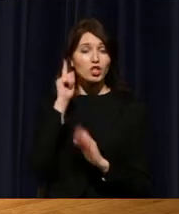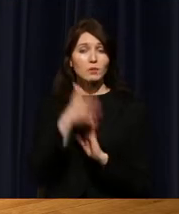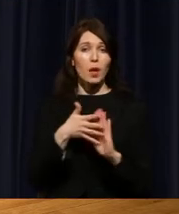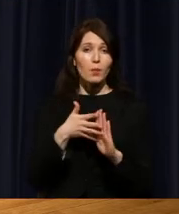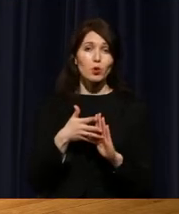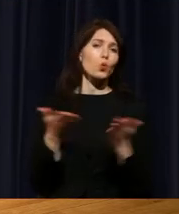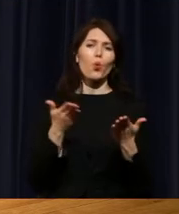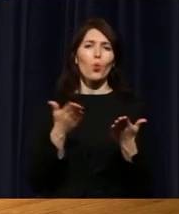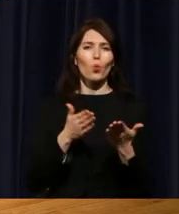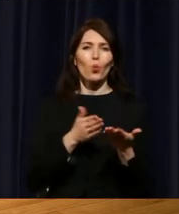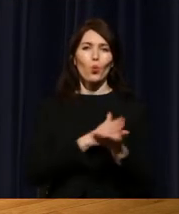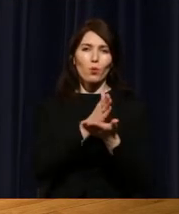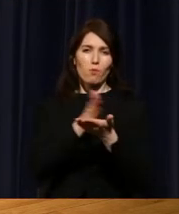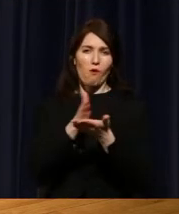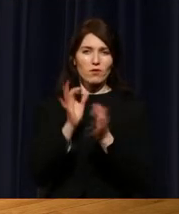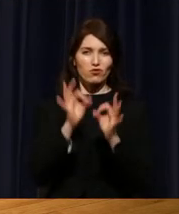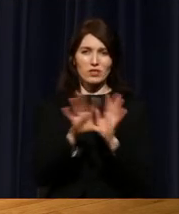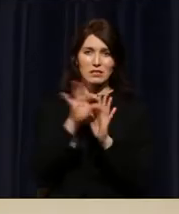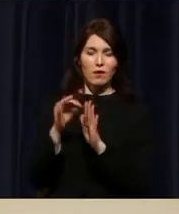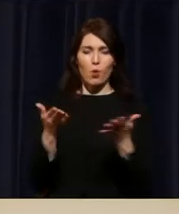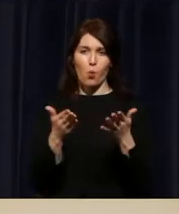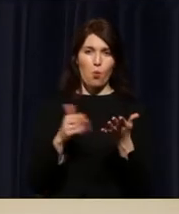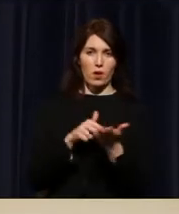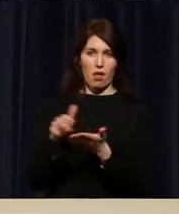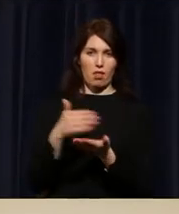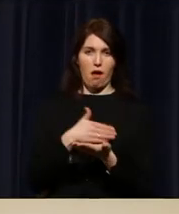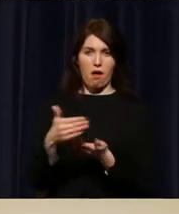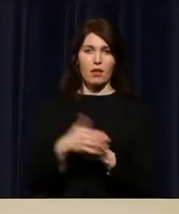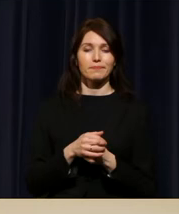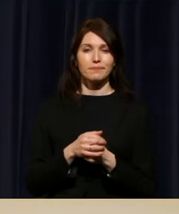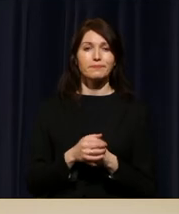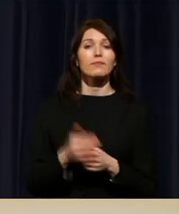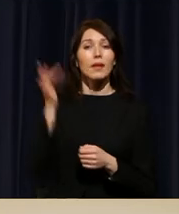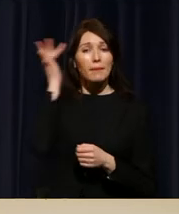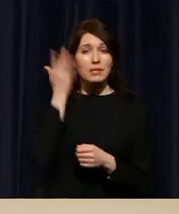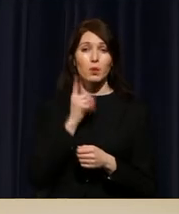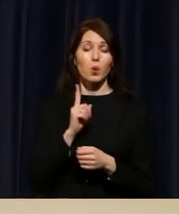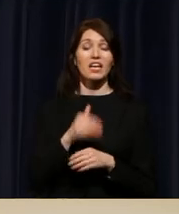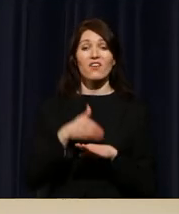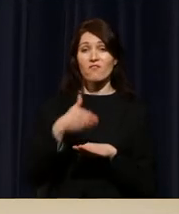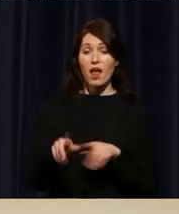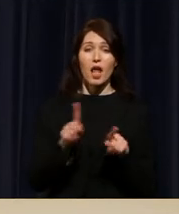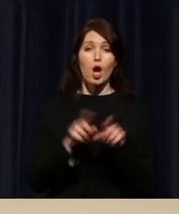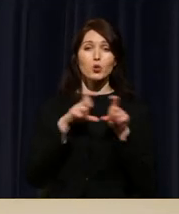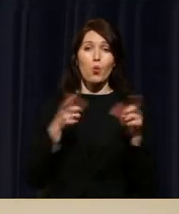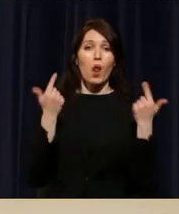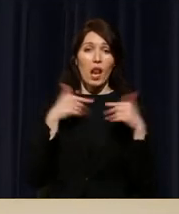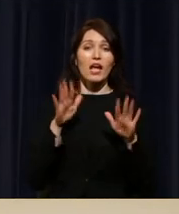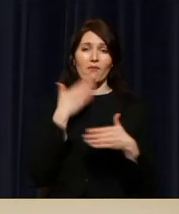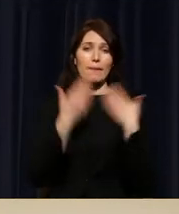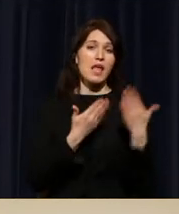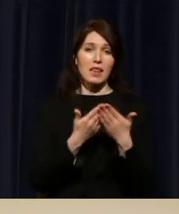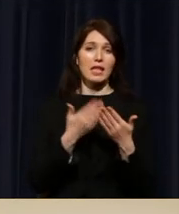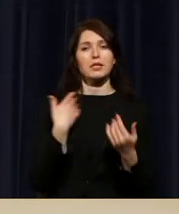nu, uz kuru galu tālāk virzīties vai doties? Nu, principā ne tikai vēlāk, bet arī jau skolas laikā var